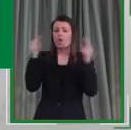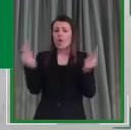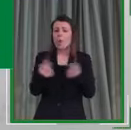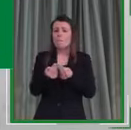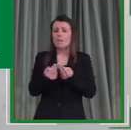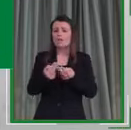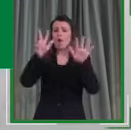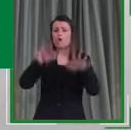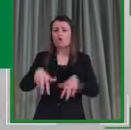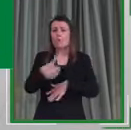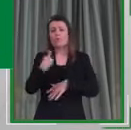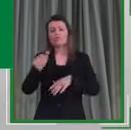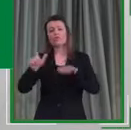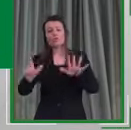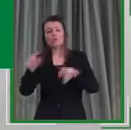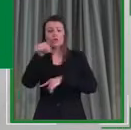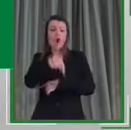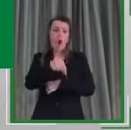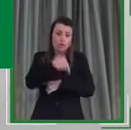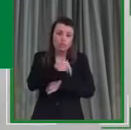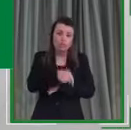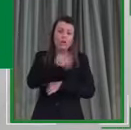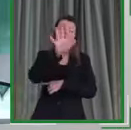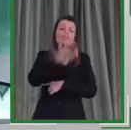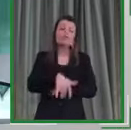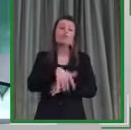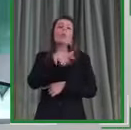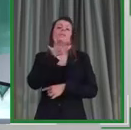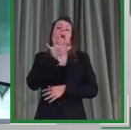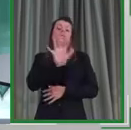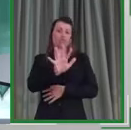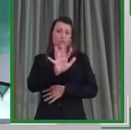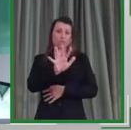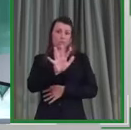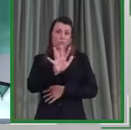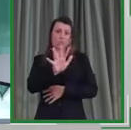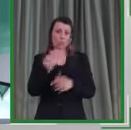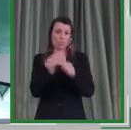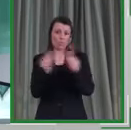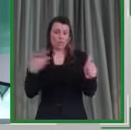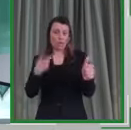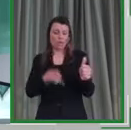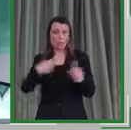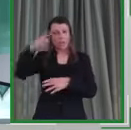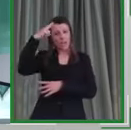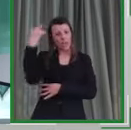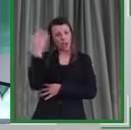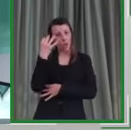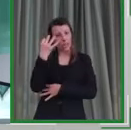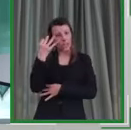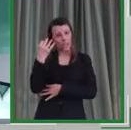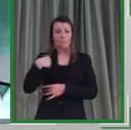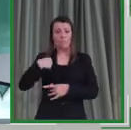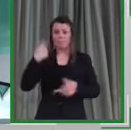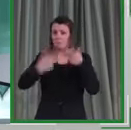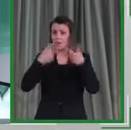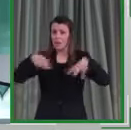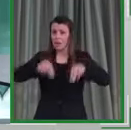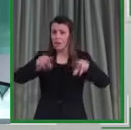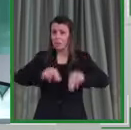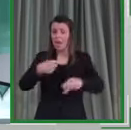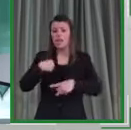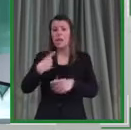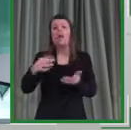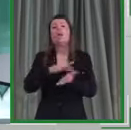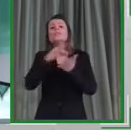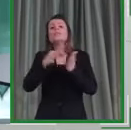di soli 5500 quindi come ricordo sempre i dati non vanno mai guardati un giorno con l'altro ma in un arco temporale